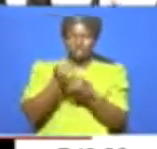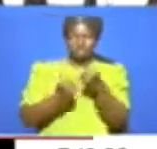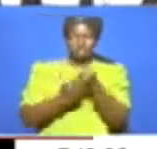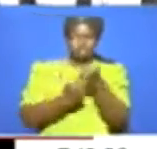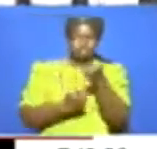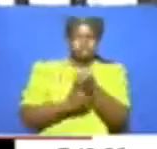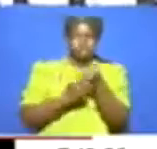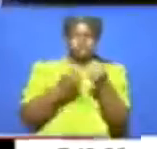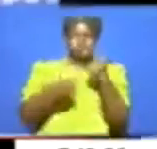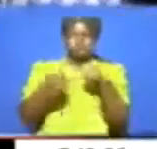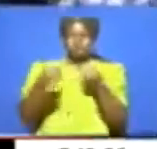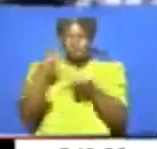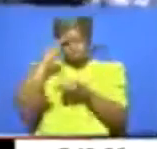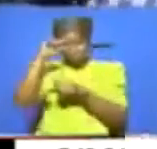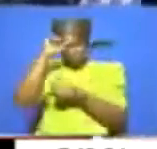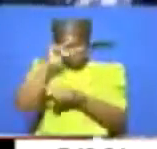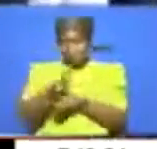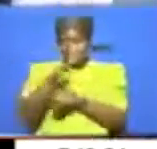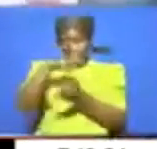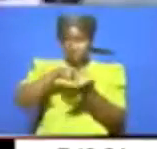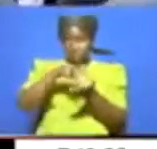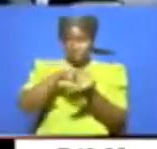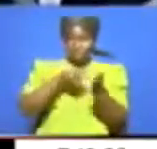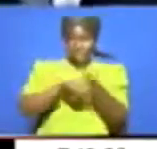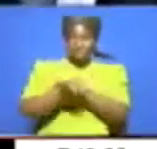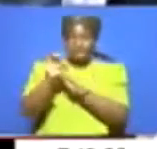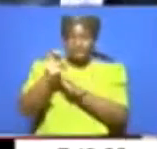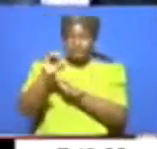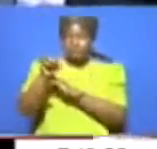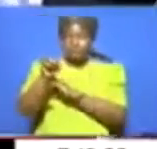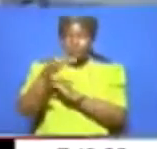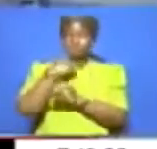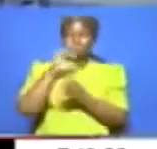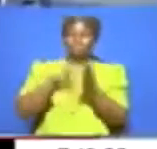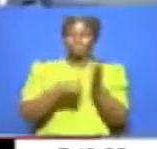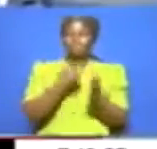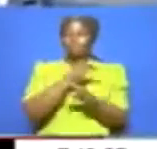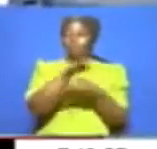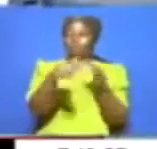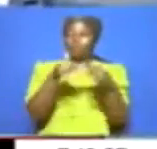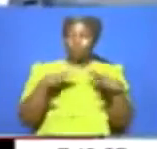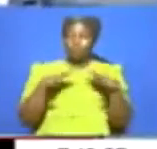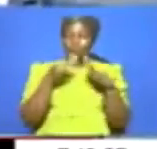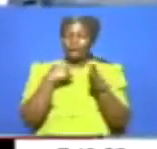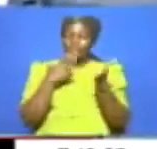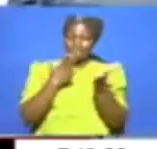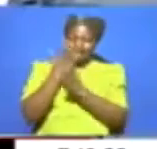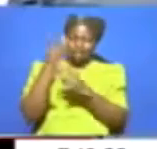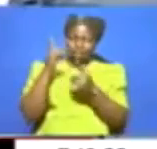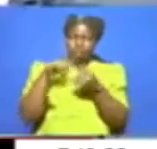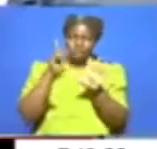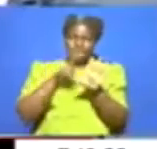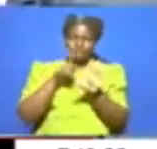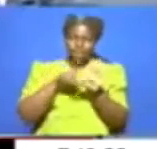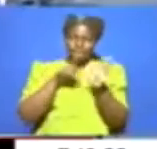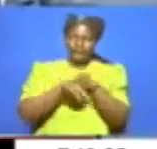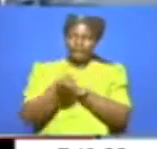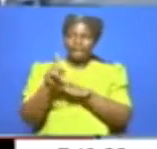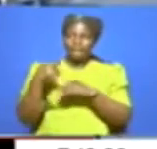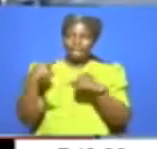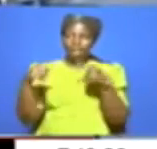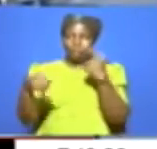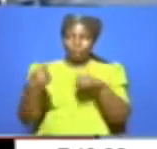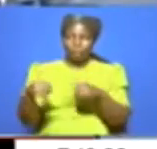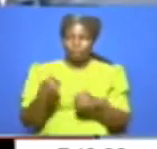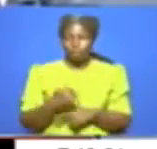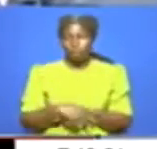Elgeyo Marakwet, wanasema kila mtu ana haki ya kushiriki katika kinyang’anyiro hicho. Kulikwako allegation